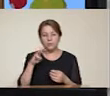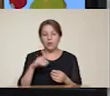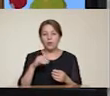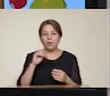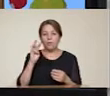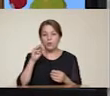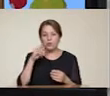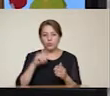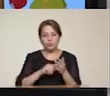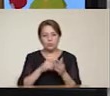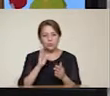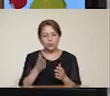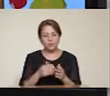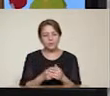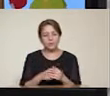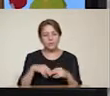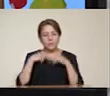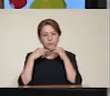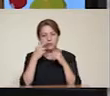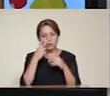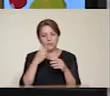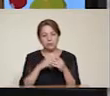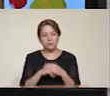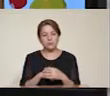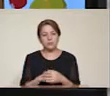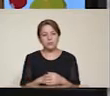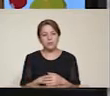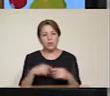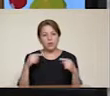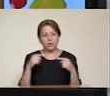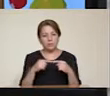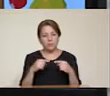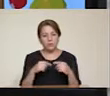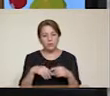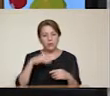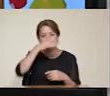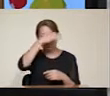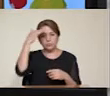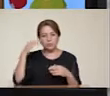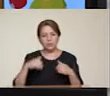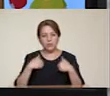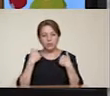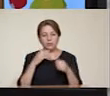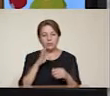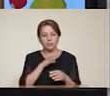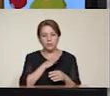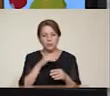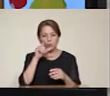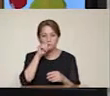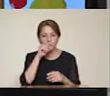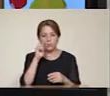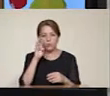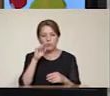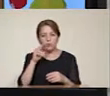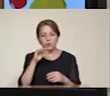oladi? E'tibor beramiz. Albatta, demak, osmonda harakatlanayotgan qushlarni biz